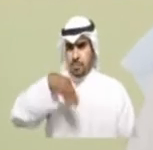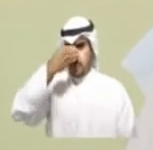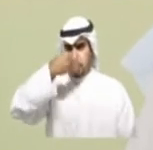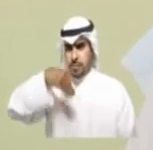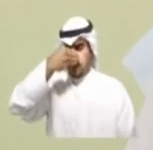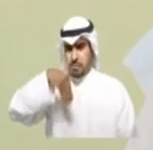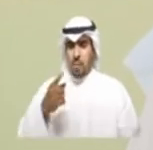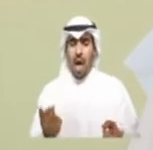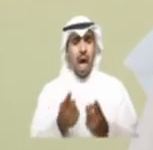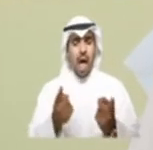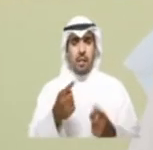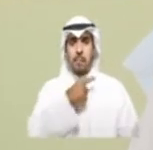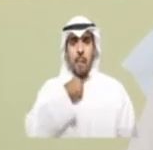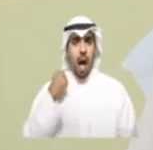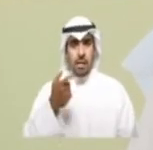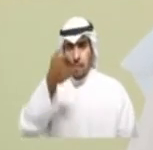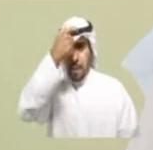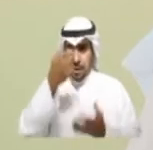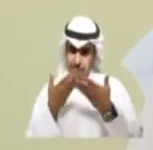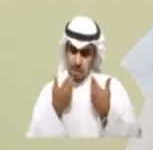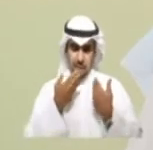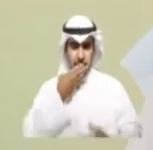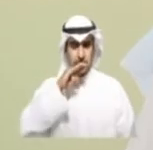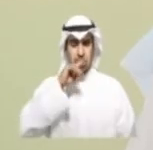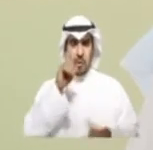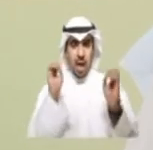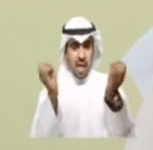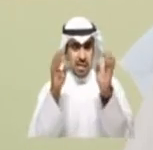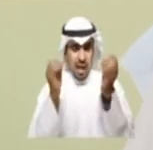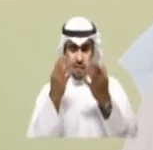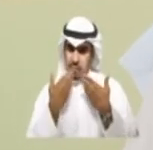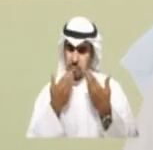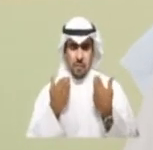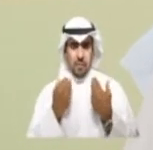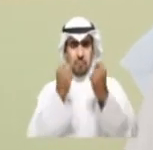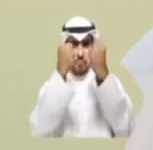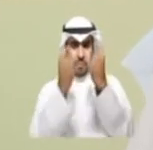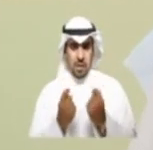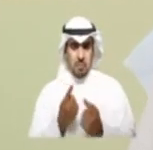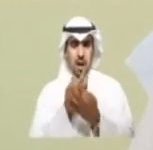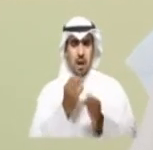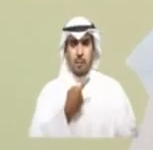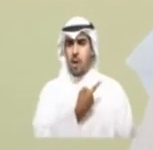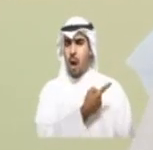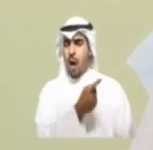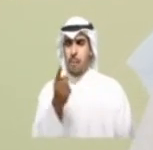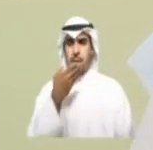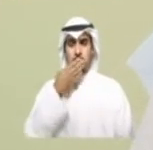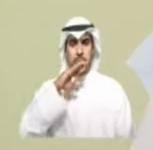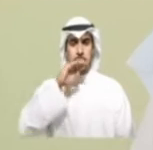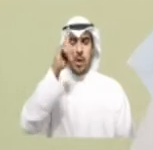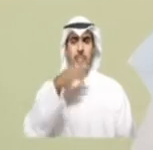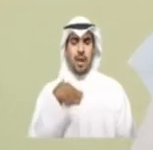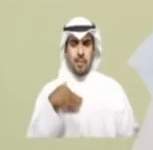حالات خطيرة استدعت مثلا طلب الإسعاف والنقل إلى المستشفى. ولله الحمد الجميع بخير وصحة وعافية ولله